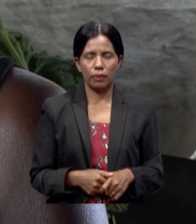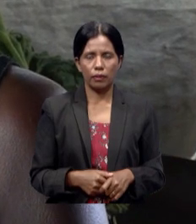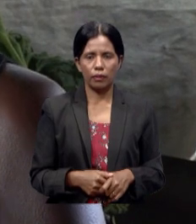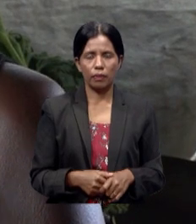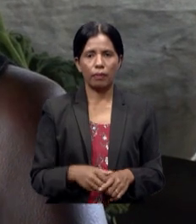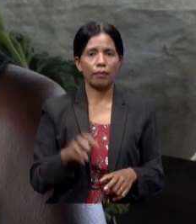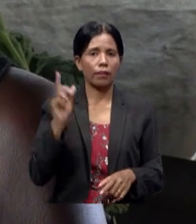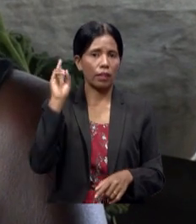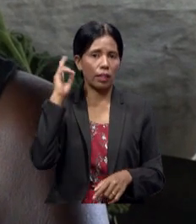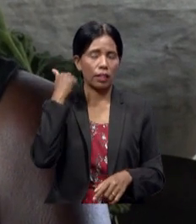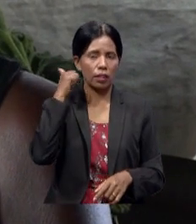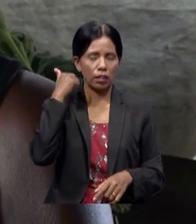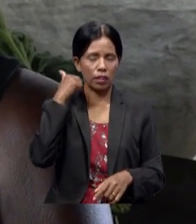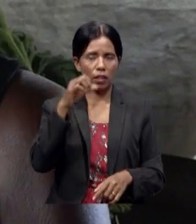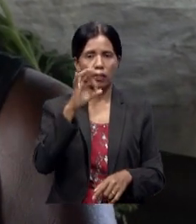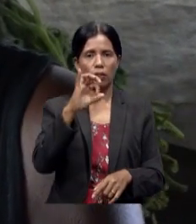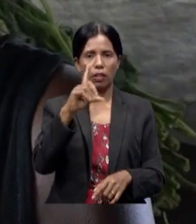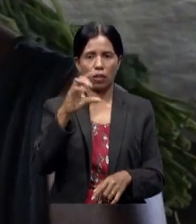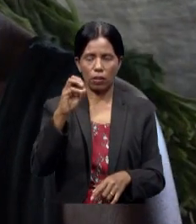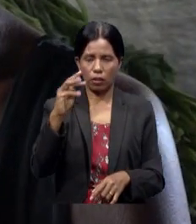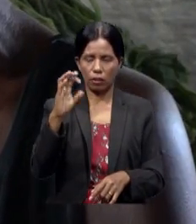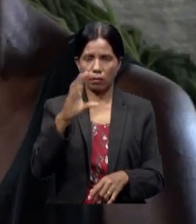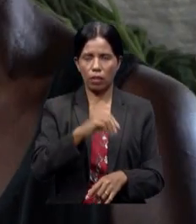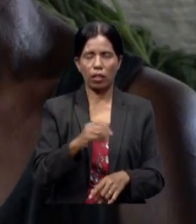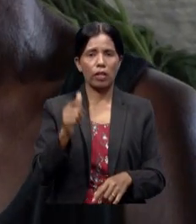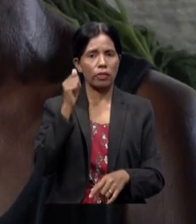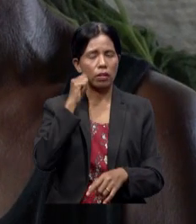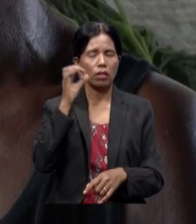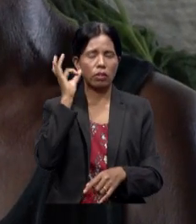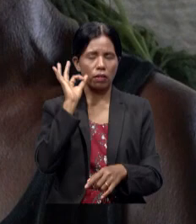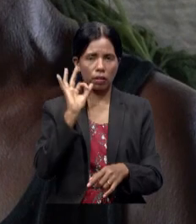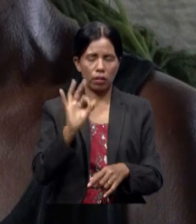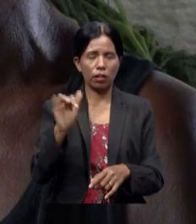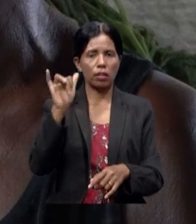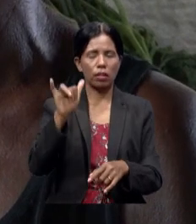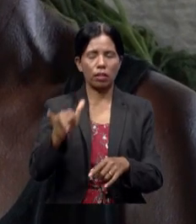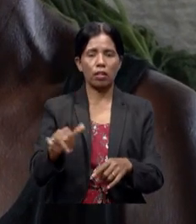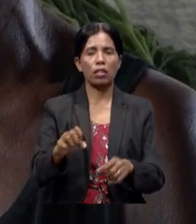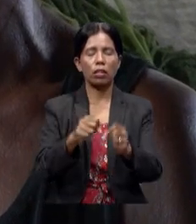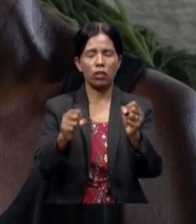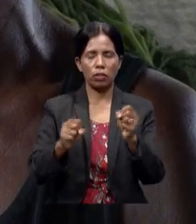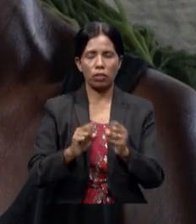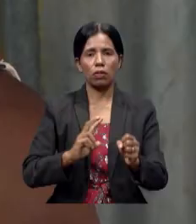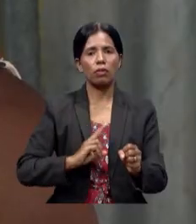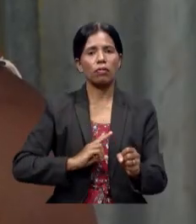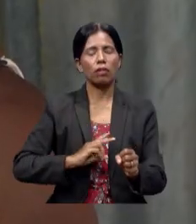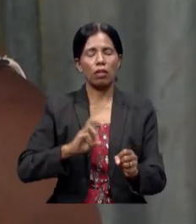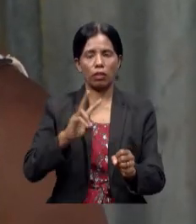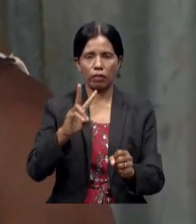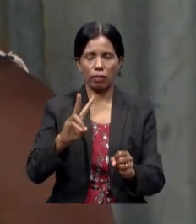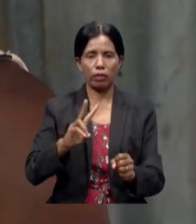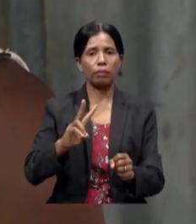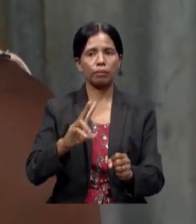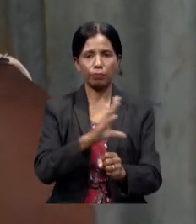Filomena Pereira inam falo kida nebe hela iha aldeia virgulosa suku Vila Verde, posto administrativo